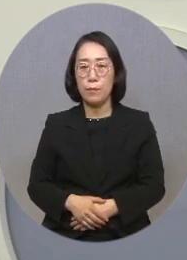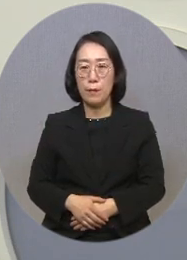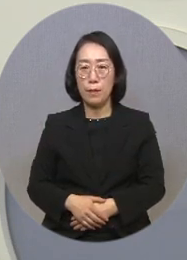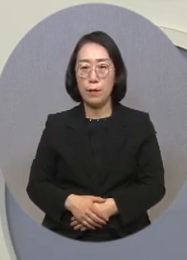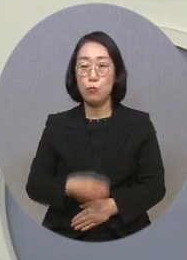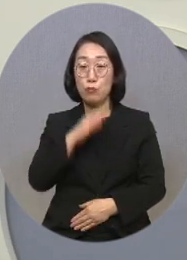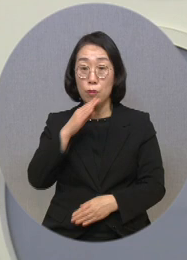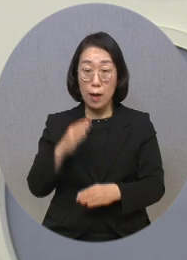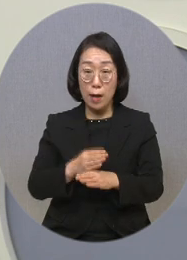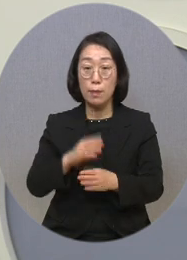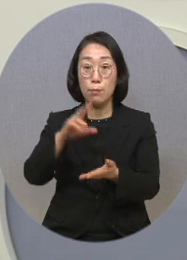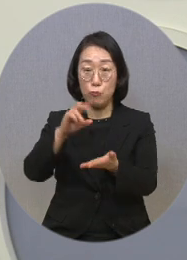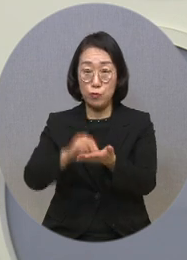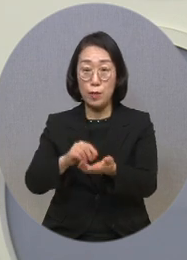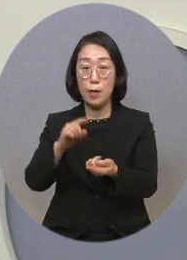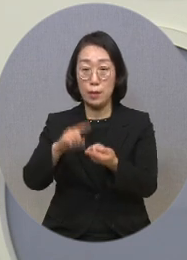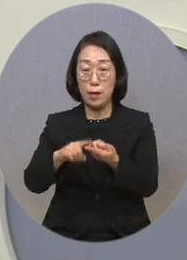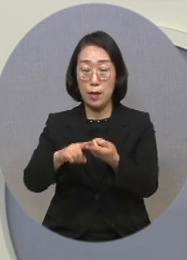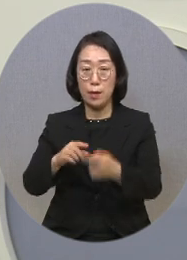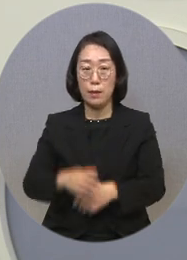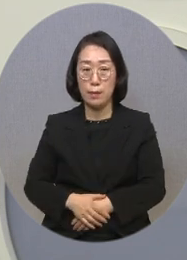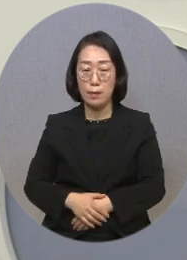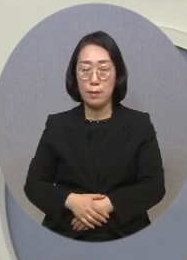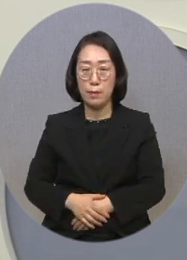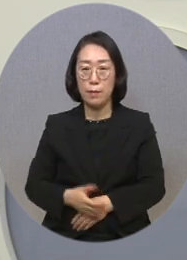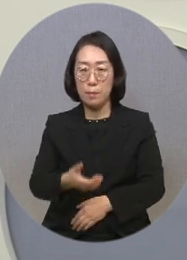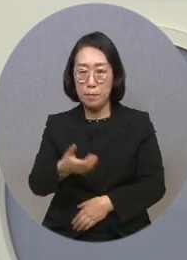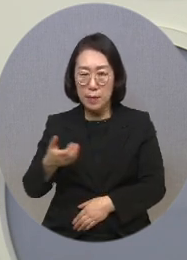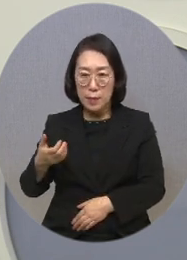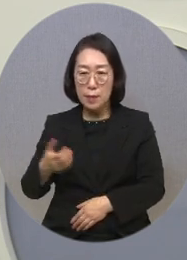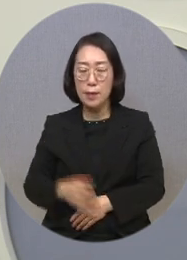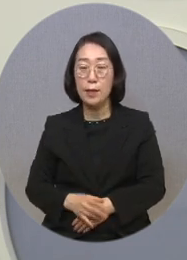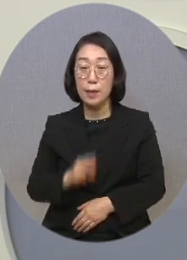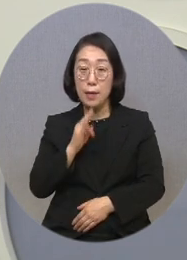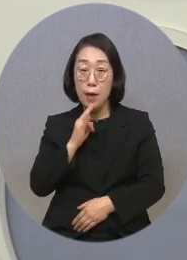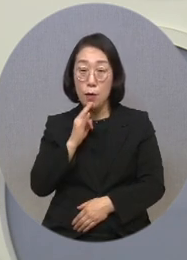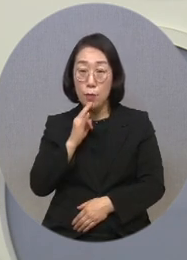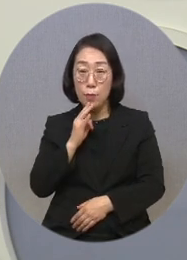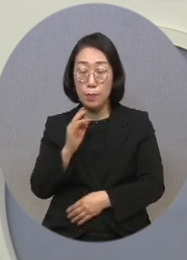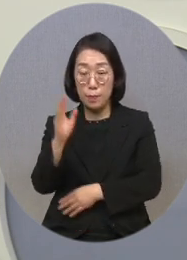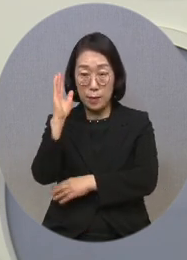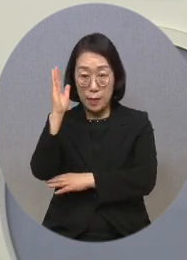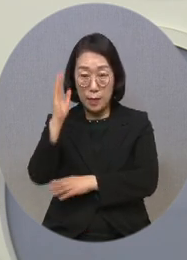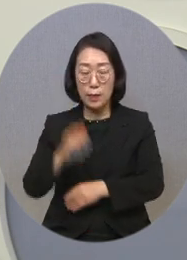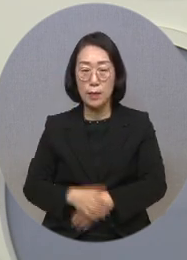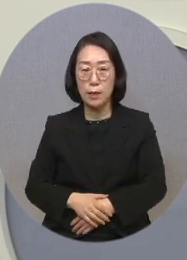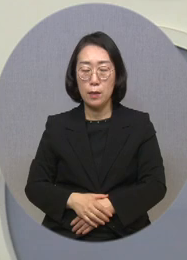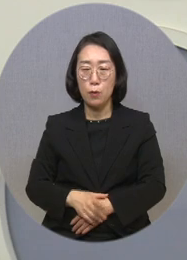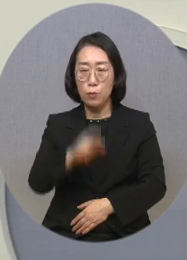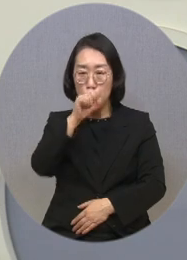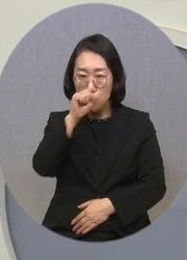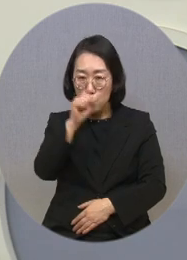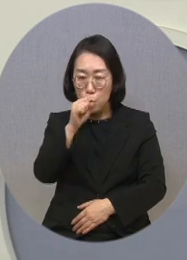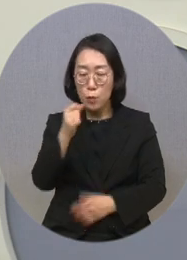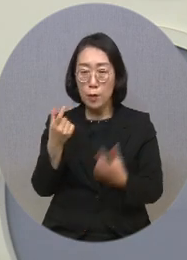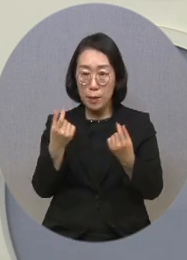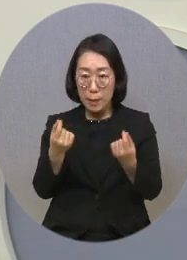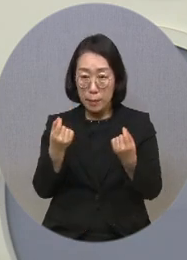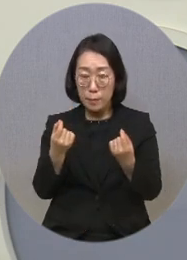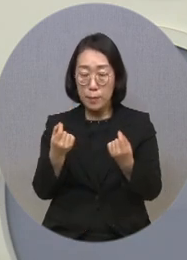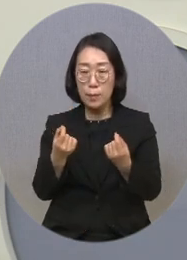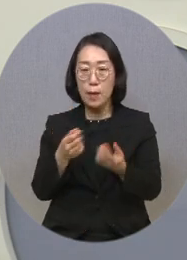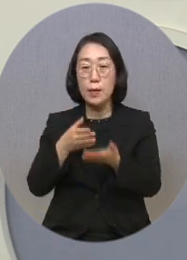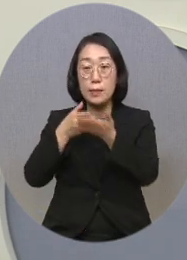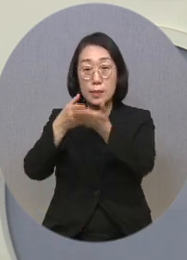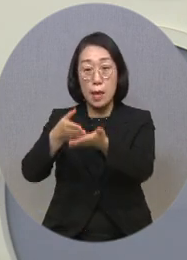남북 문제에 대한 그 예언이나 또 거기에 대한 어떻게 했으면 좋겠다라는 제안이나 이런